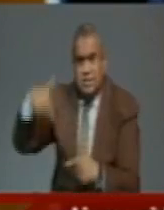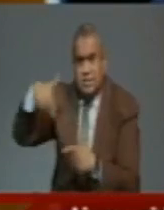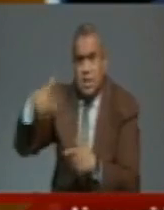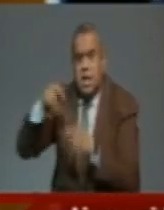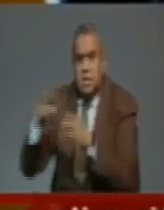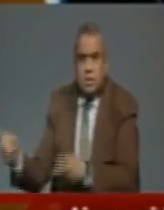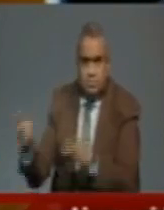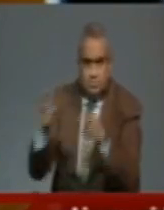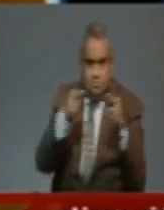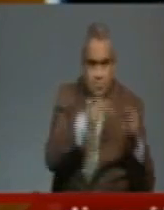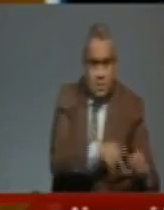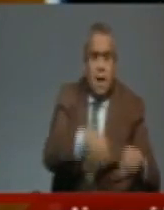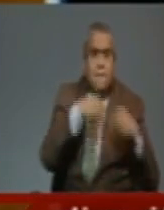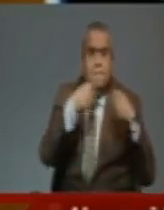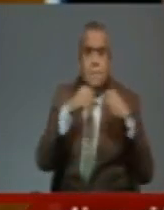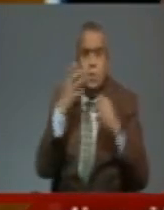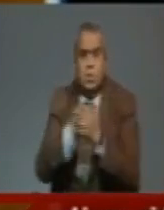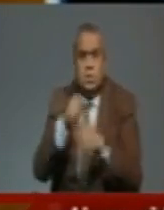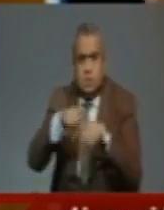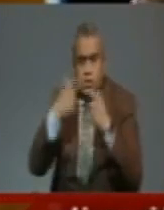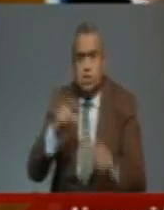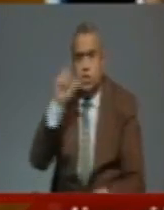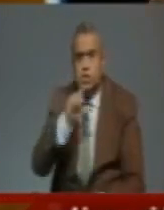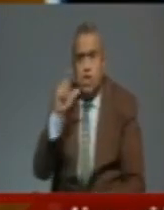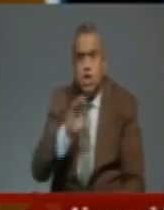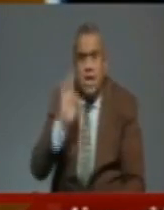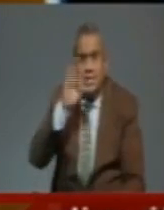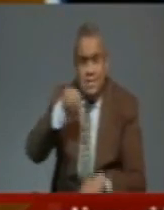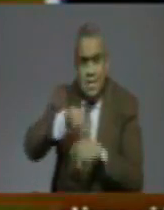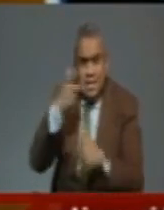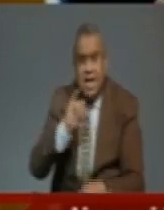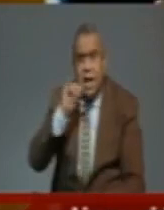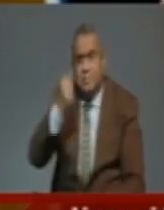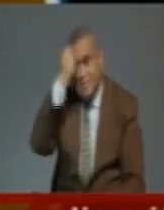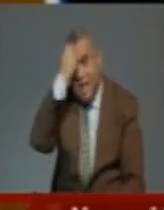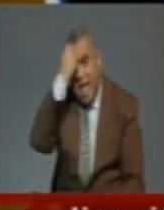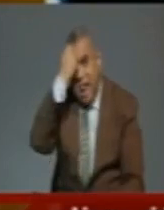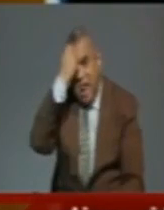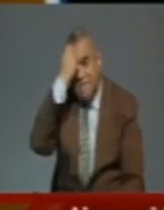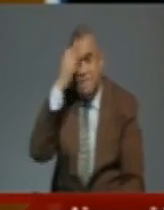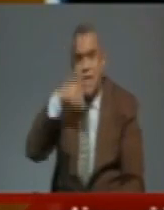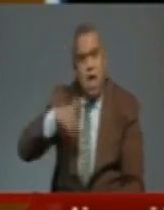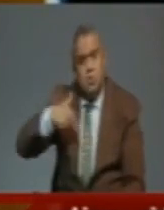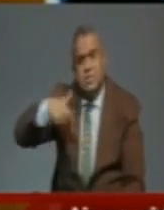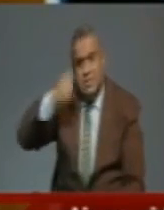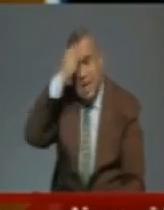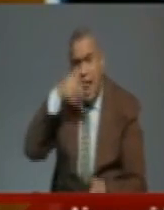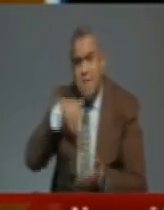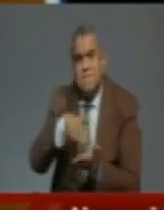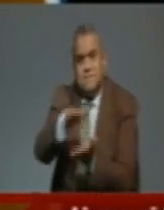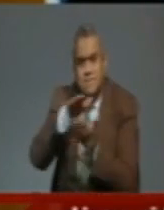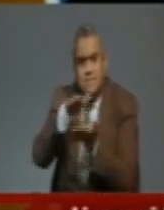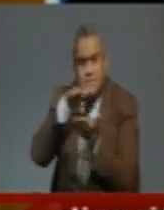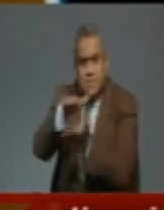تصديرها. يبقى النهارده في 3 شهور دخل لنا 50,000 او 60,000 حاويه، منهم 30%